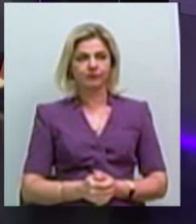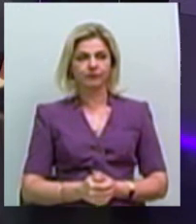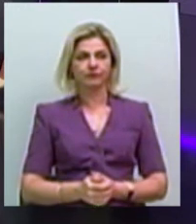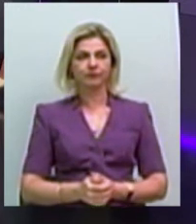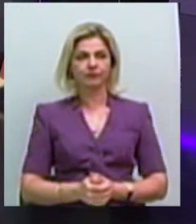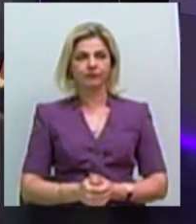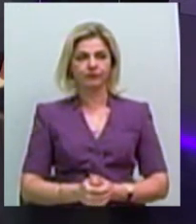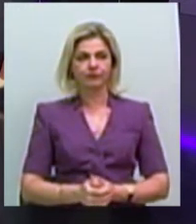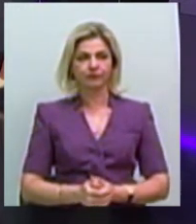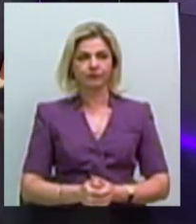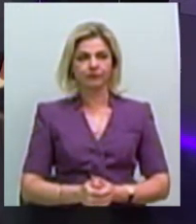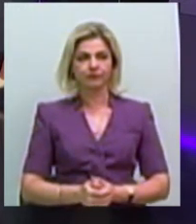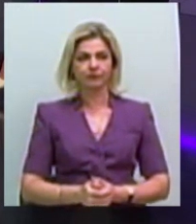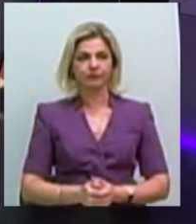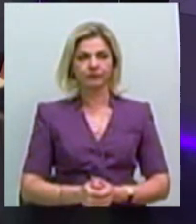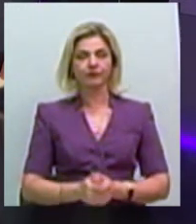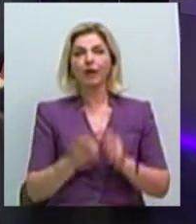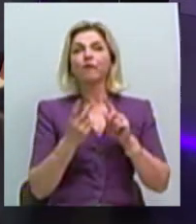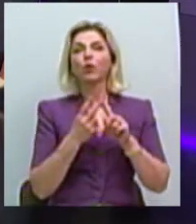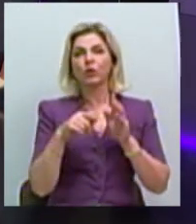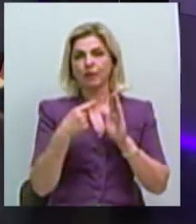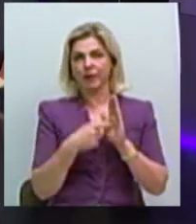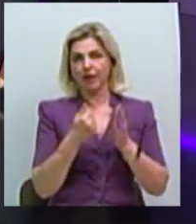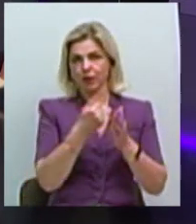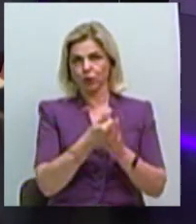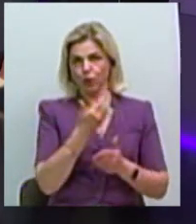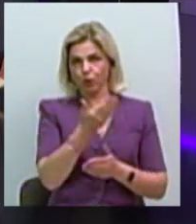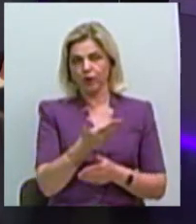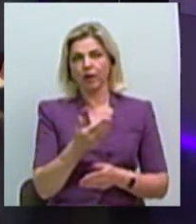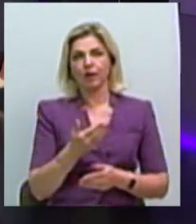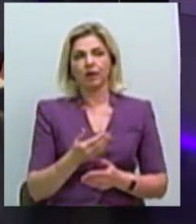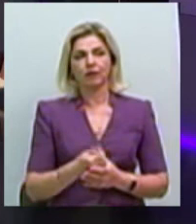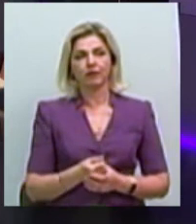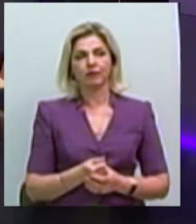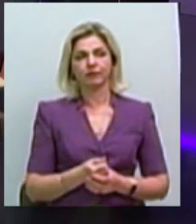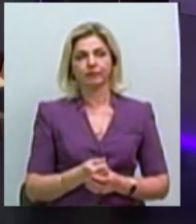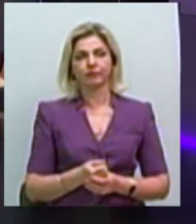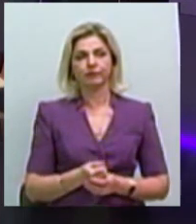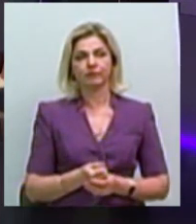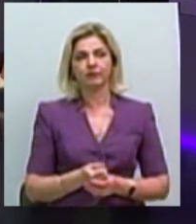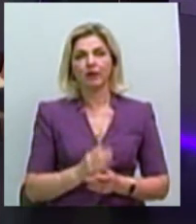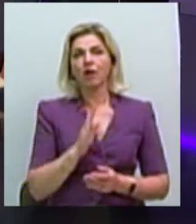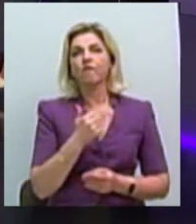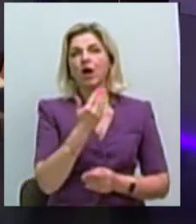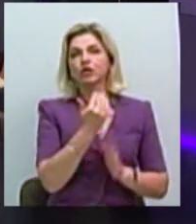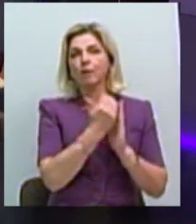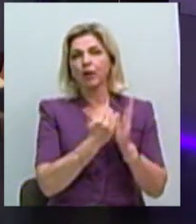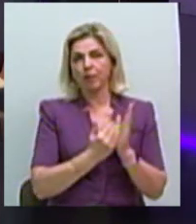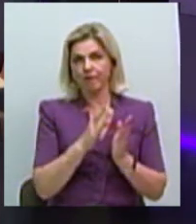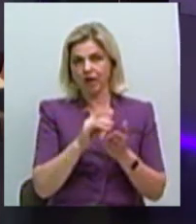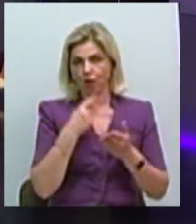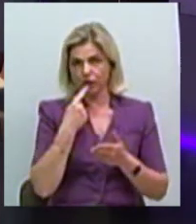обмежились. Будь ласка, запитання до Геннадія Рубського. Дякую. В вашій програмі ви говорите,